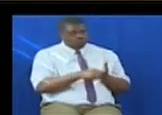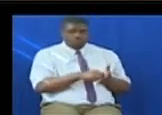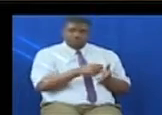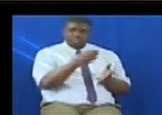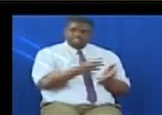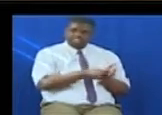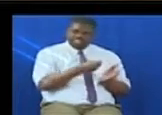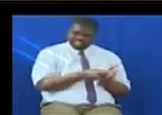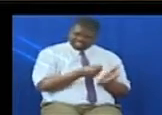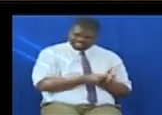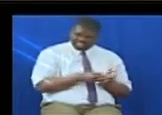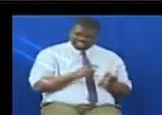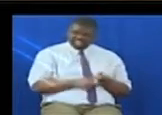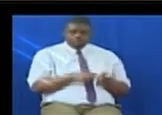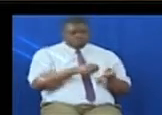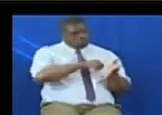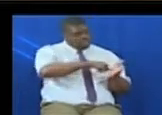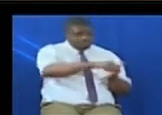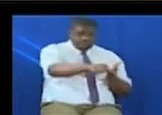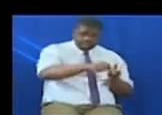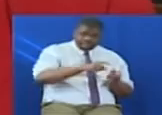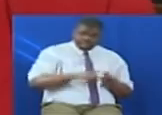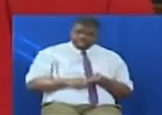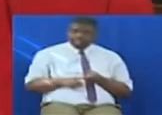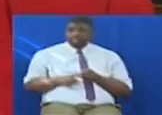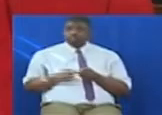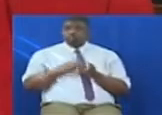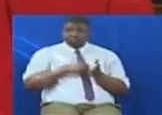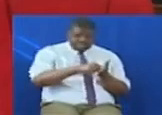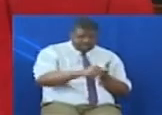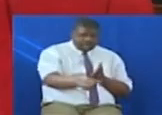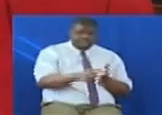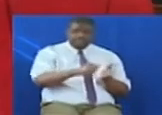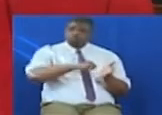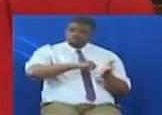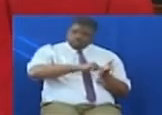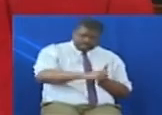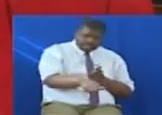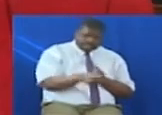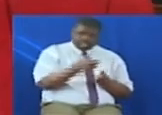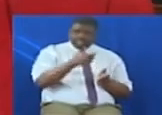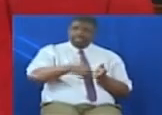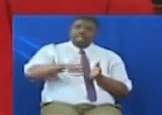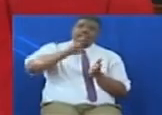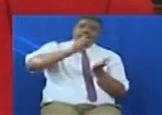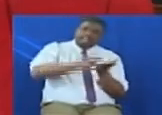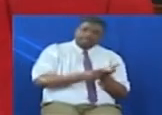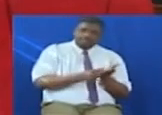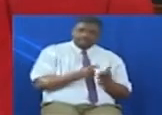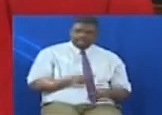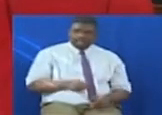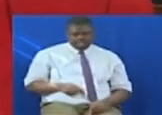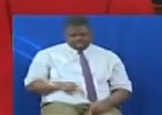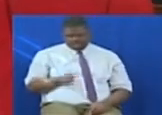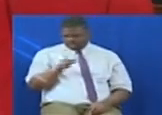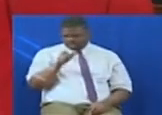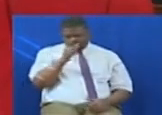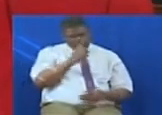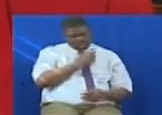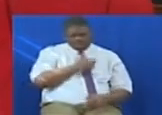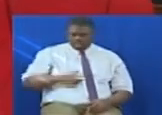utafute mashilingi ukalipe, na on top of it ulipe na interest. Huyu ni rais anayeona mbali